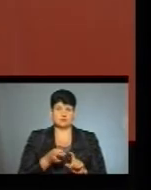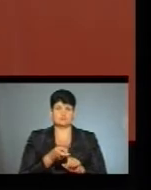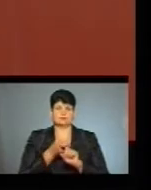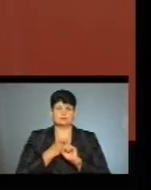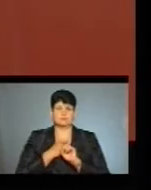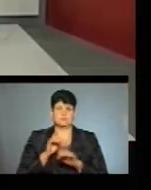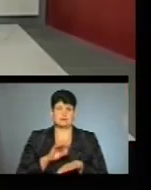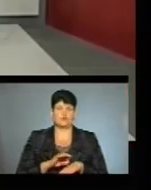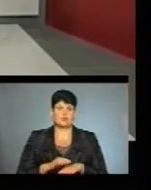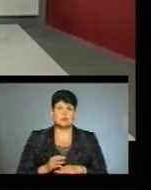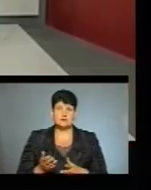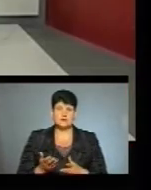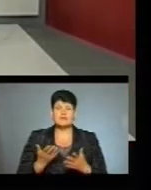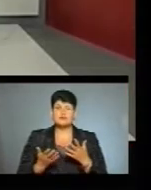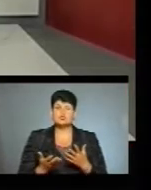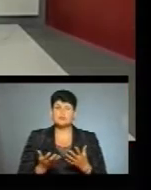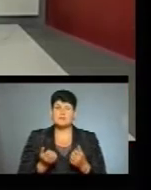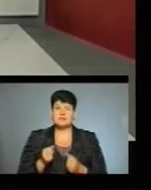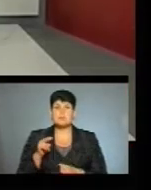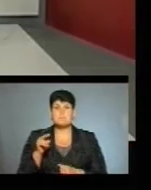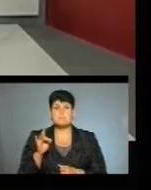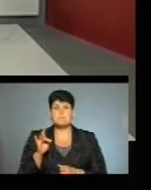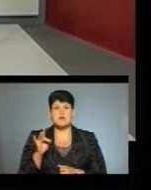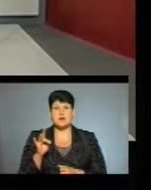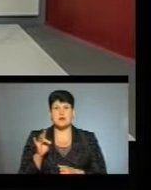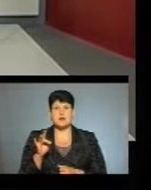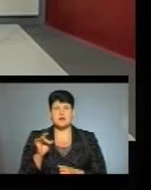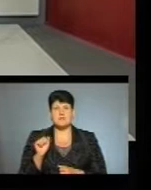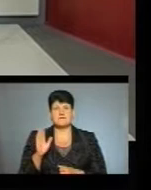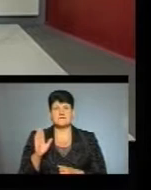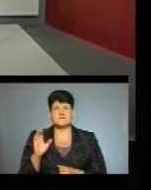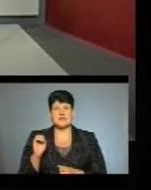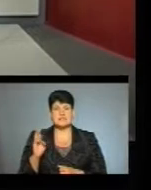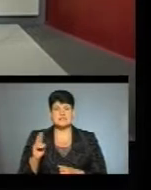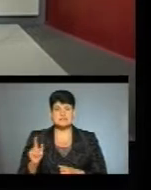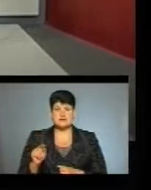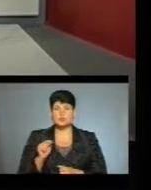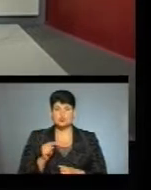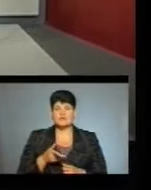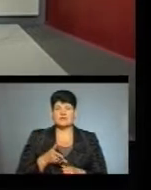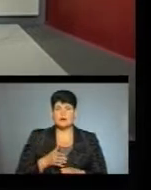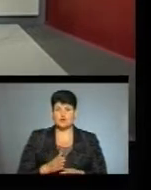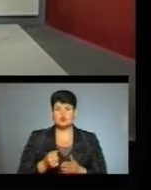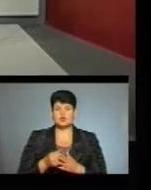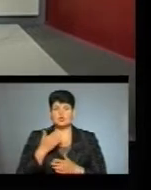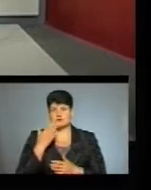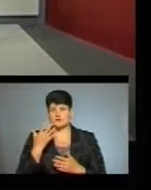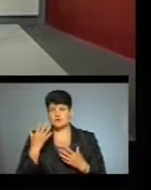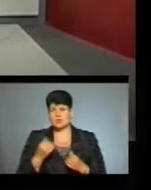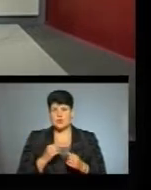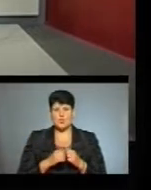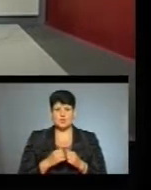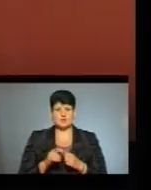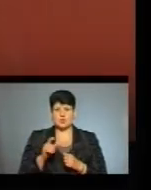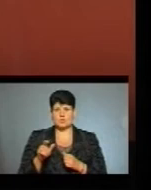захворіти. Якщо брати правець, то тут, напевно, від народження і до останнього дня кожна